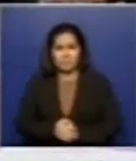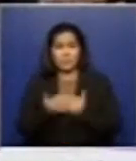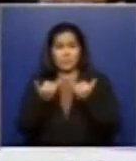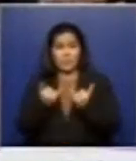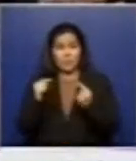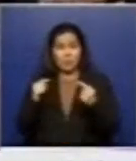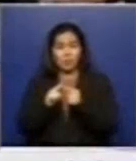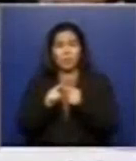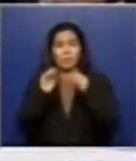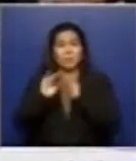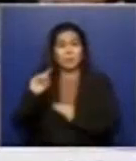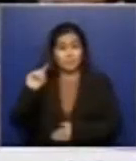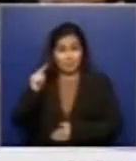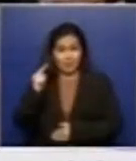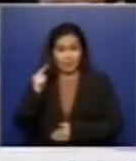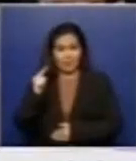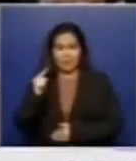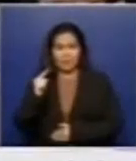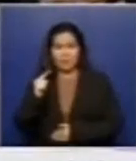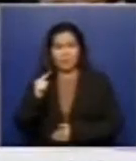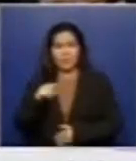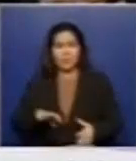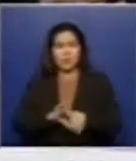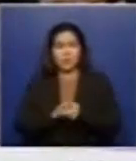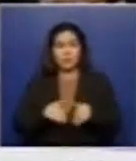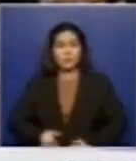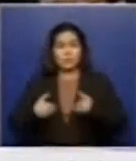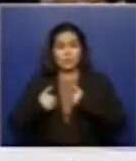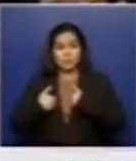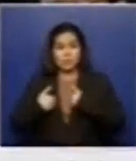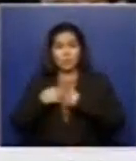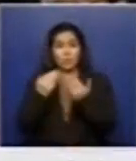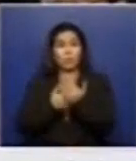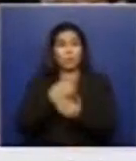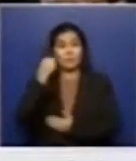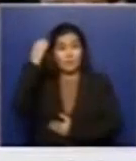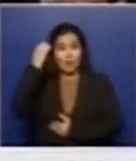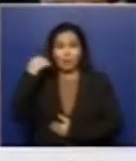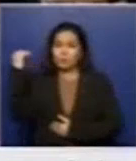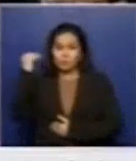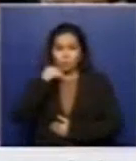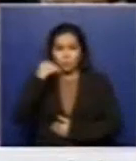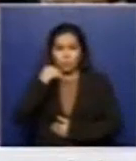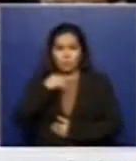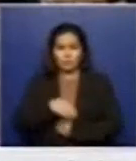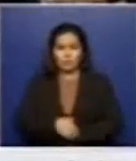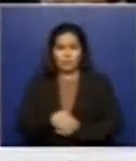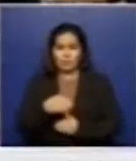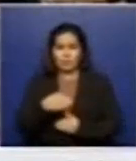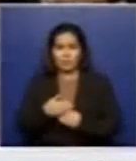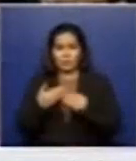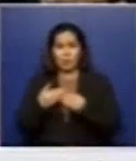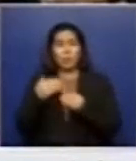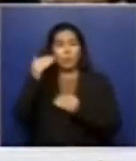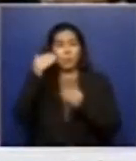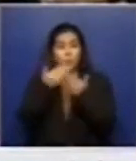นอร์มอนสมัยใหม่เกิดขึ้นแล้วครับหวยลาวออกทุกวันหวยฮาน